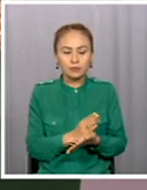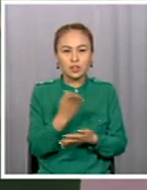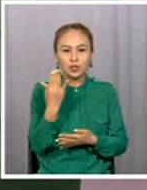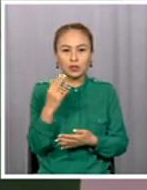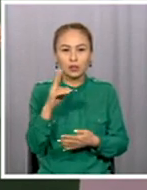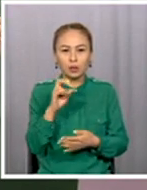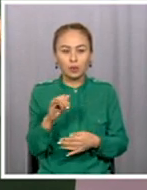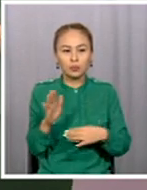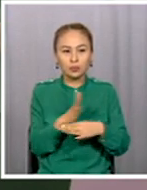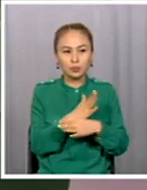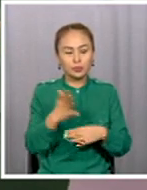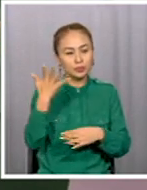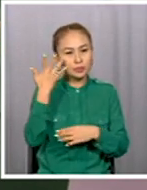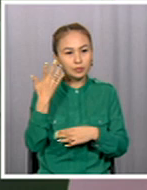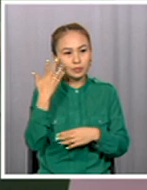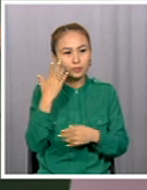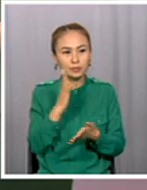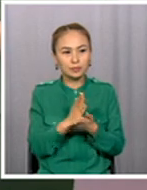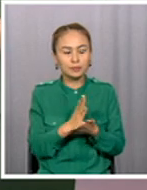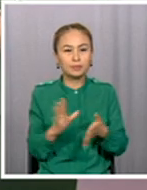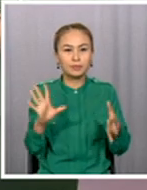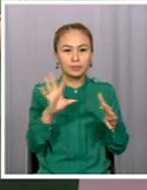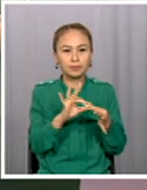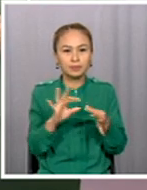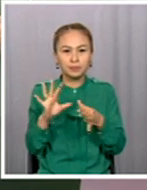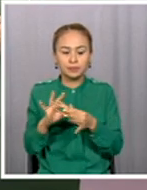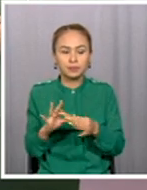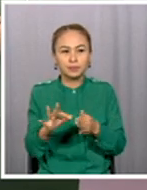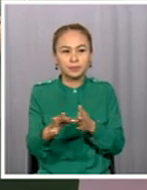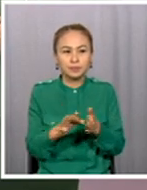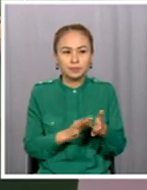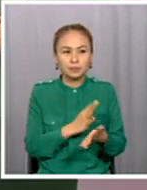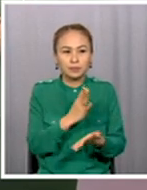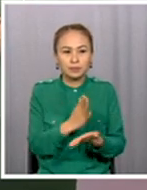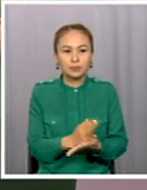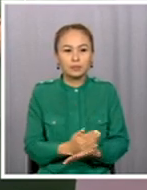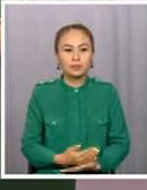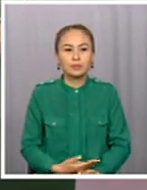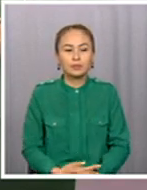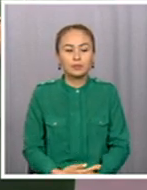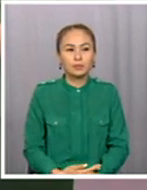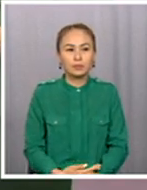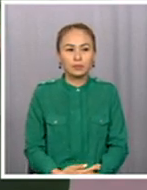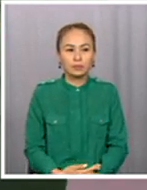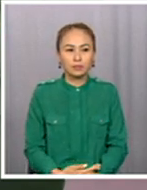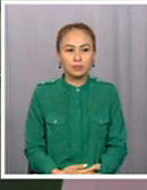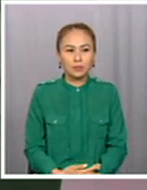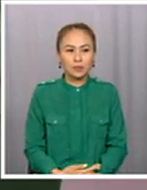сөзден бөлек жазылып, ал жалғау бірге жазылып тұр екен. Олай болса ережемен